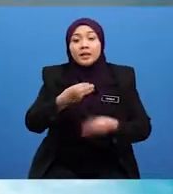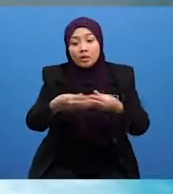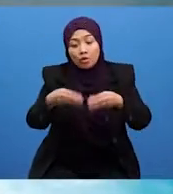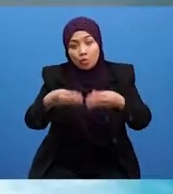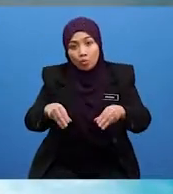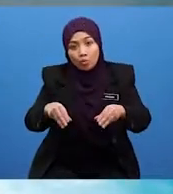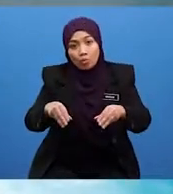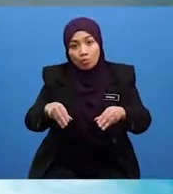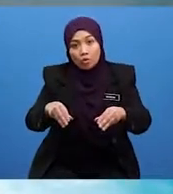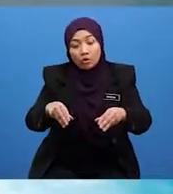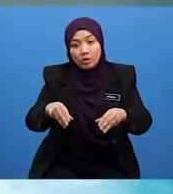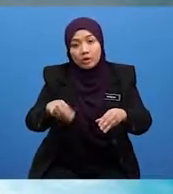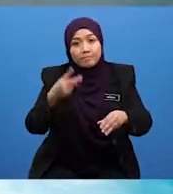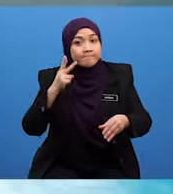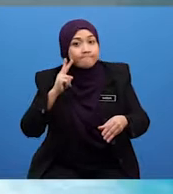ulam,